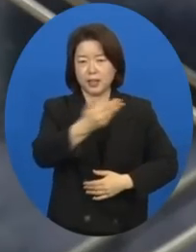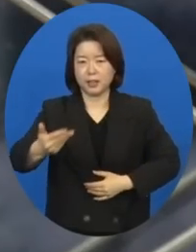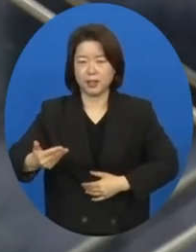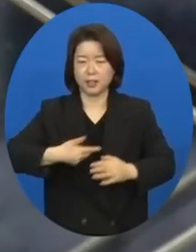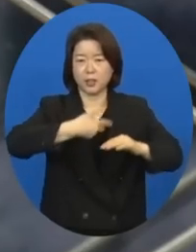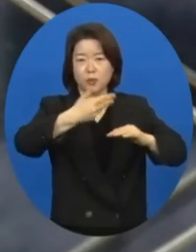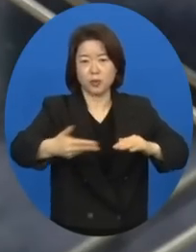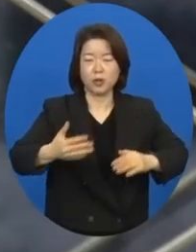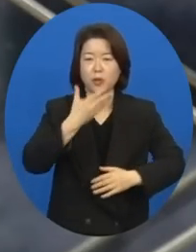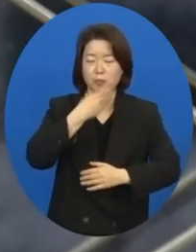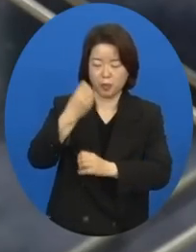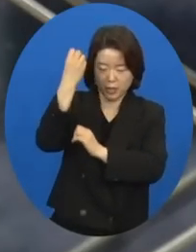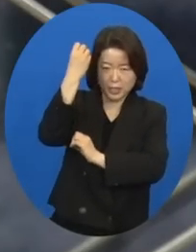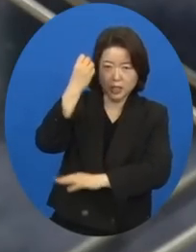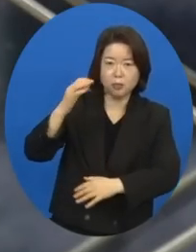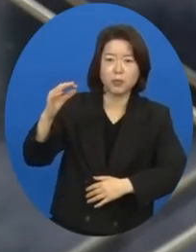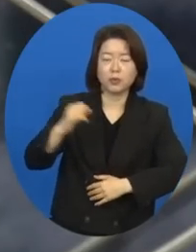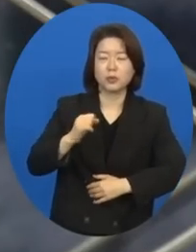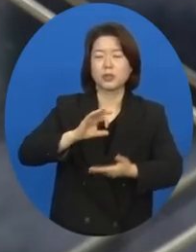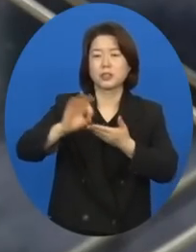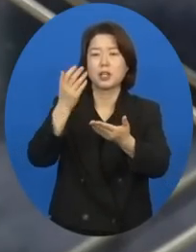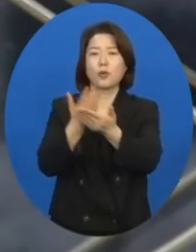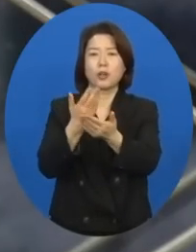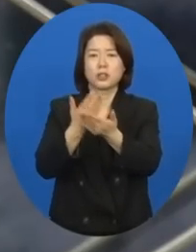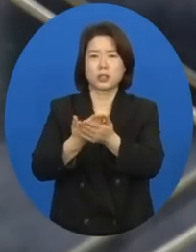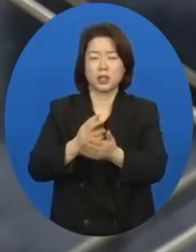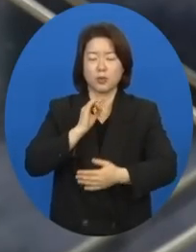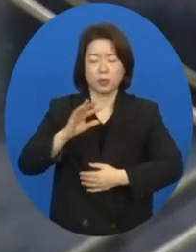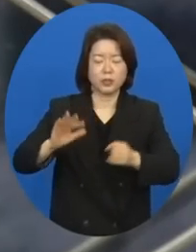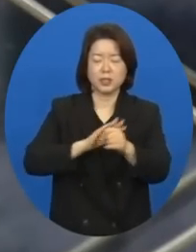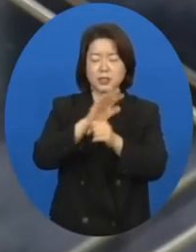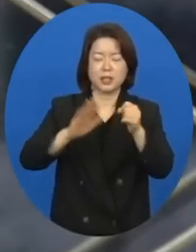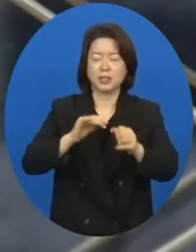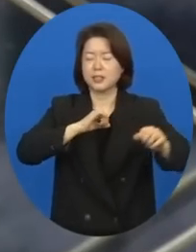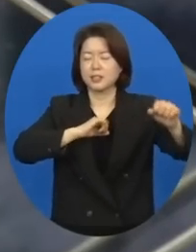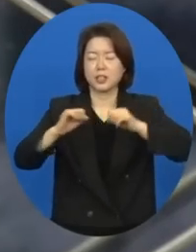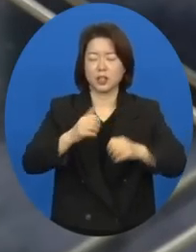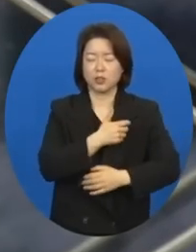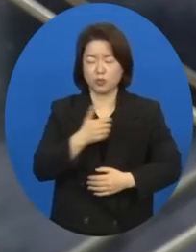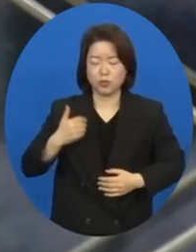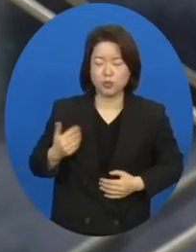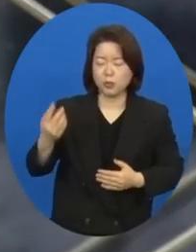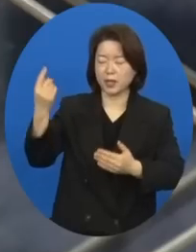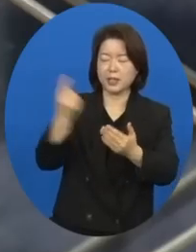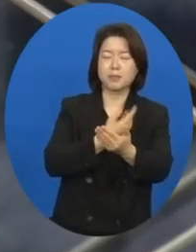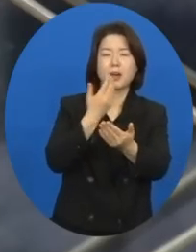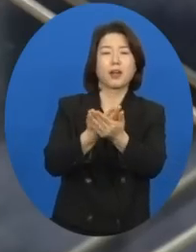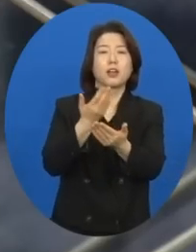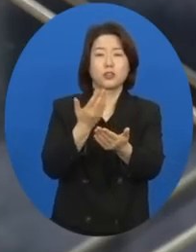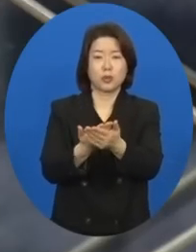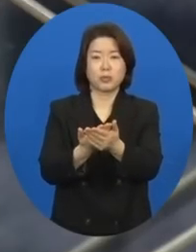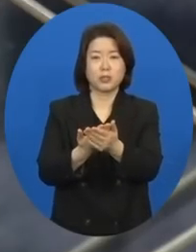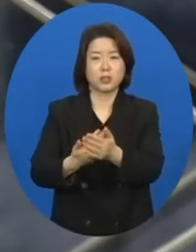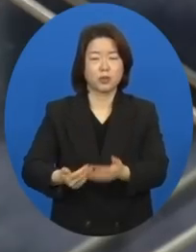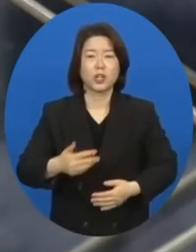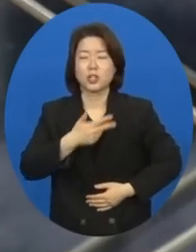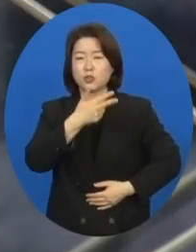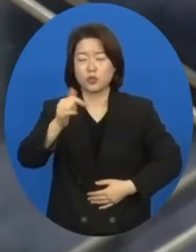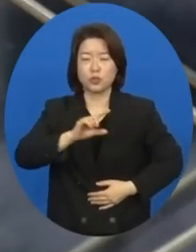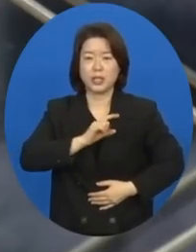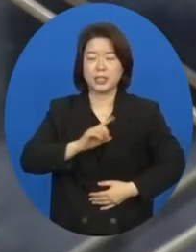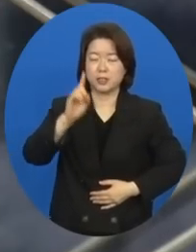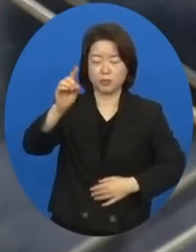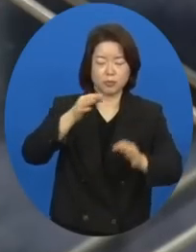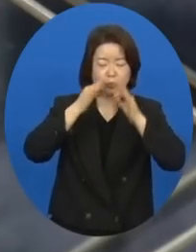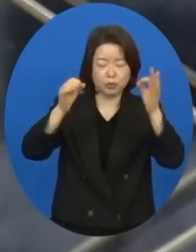흘려보내는 복의 근원으로 우리를 사용하소서. 오직 사랑의 역사가 충만히 임하게 하여 주시옵소서. 우리 주의 이름을